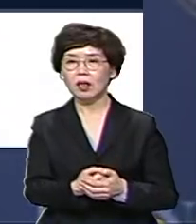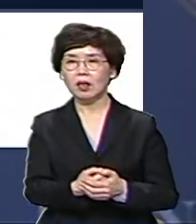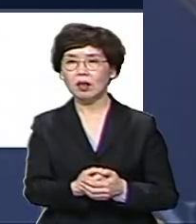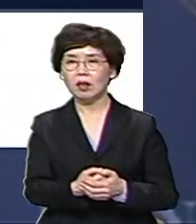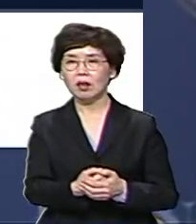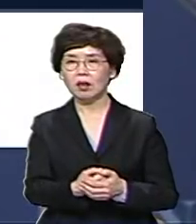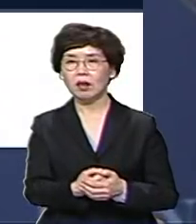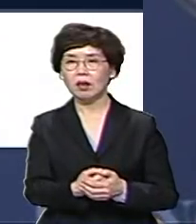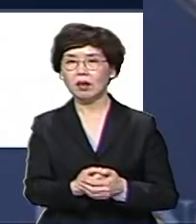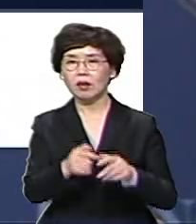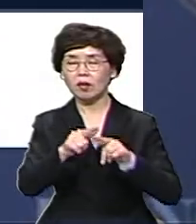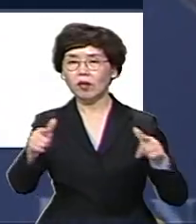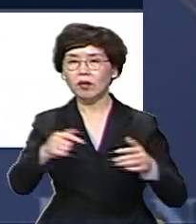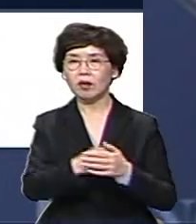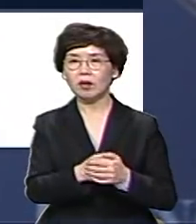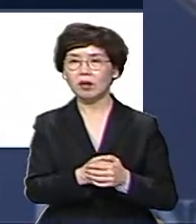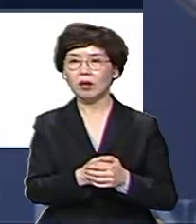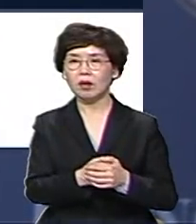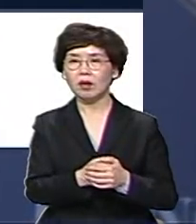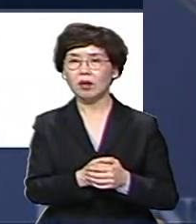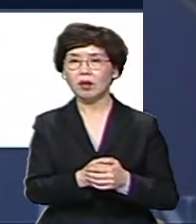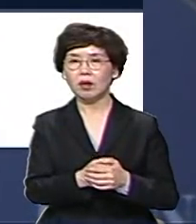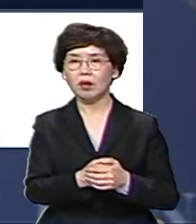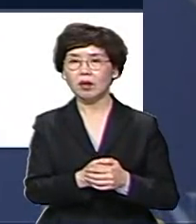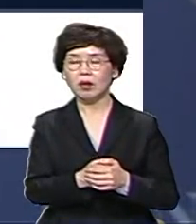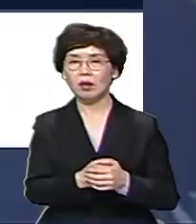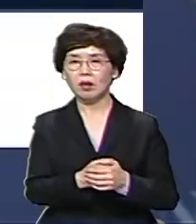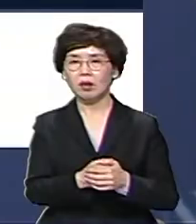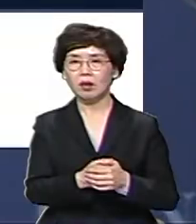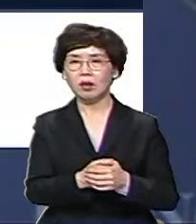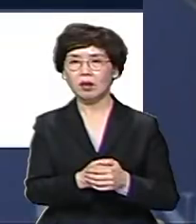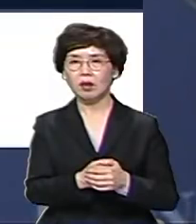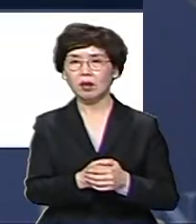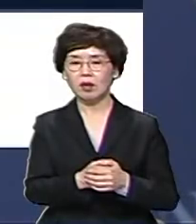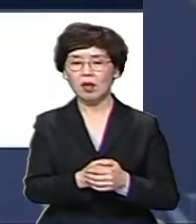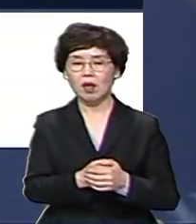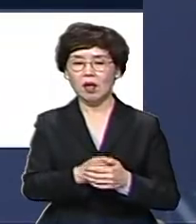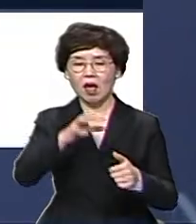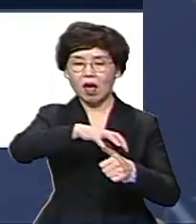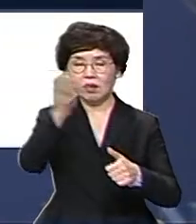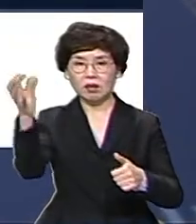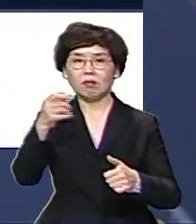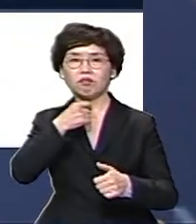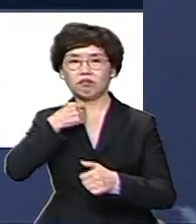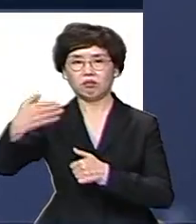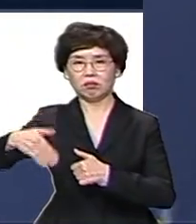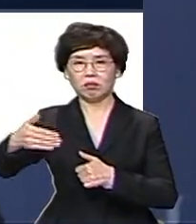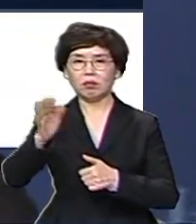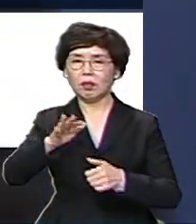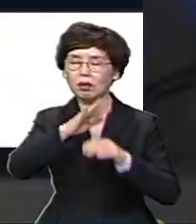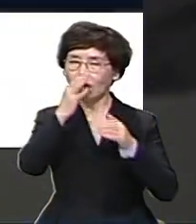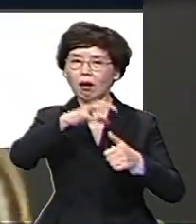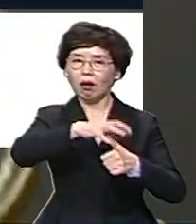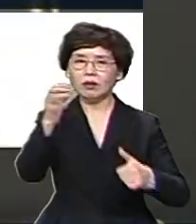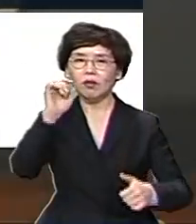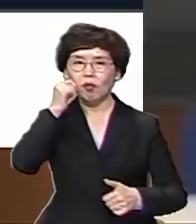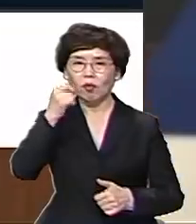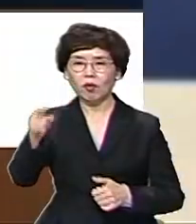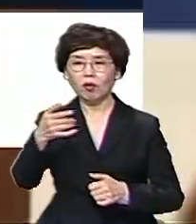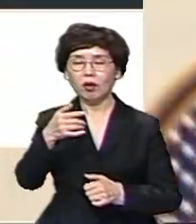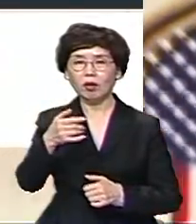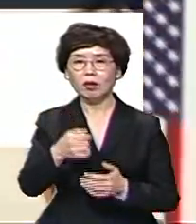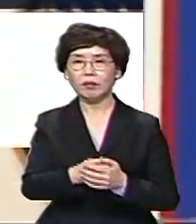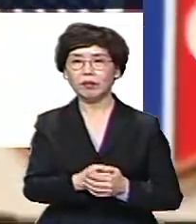제재를 해제하기로 원했지만은 우리는 우리가 해제할 수 없는 그런 부분도 있었습니다.